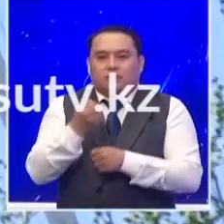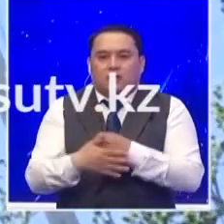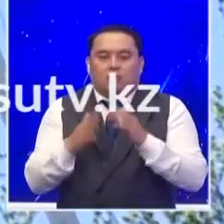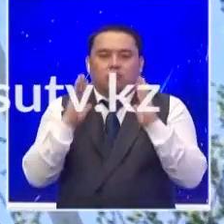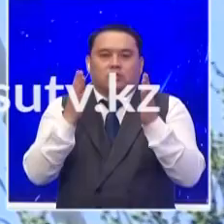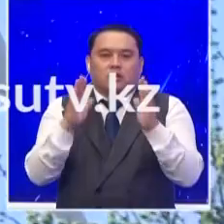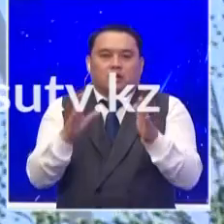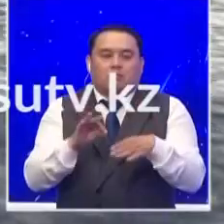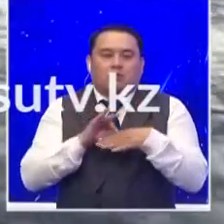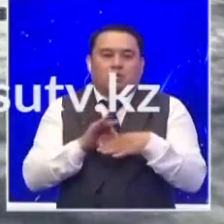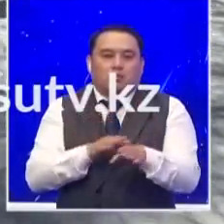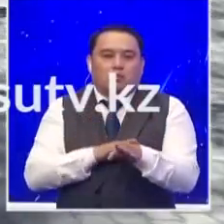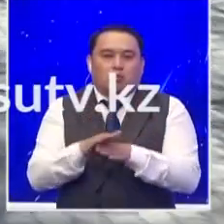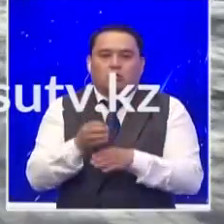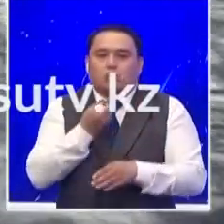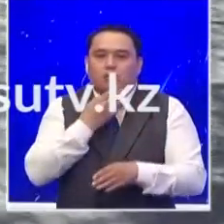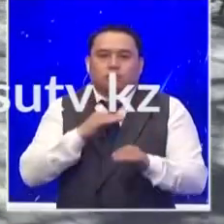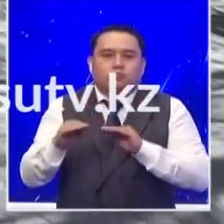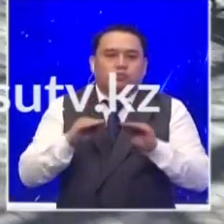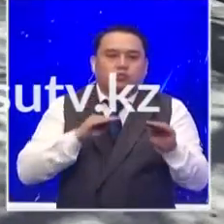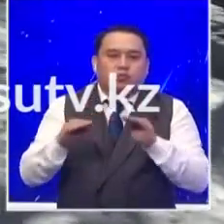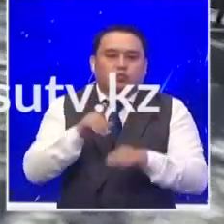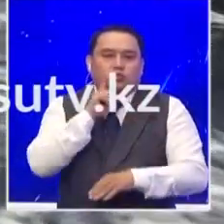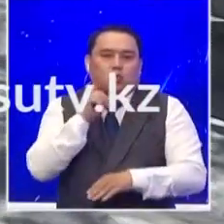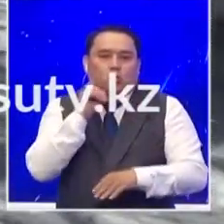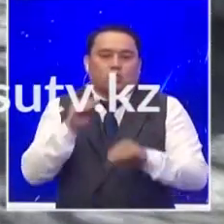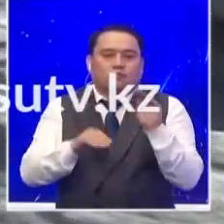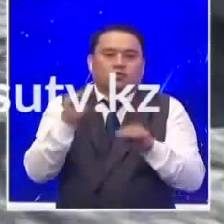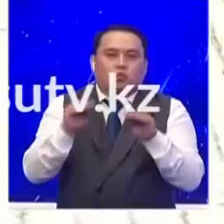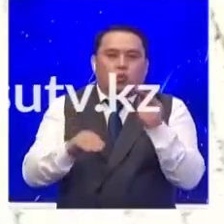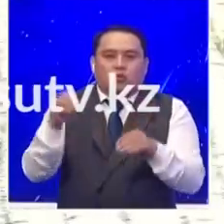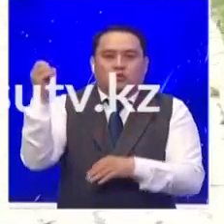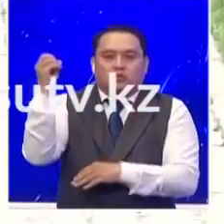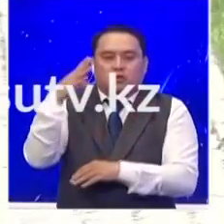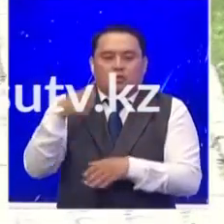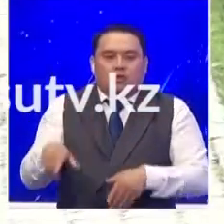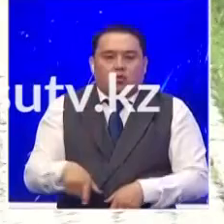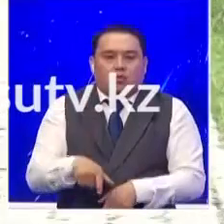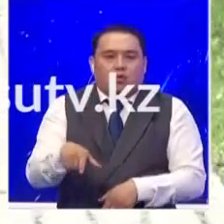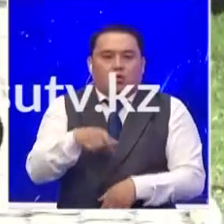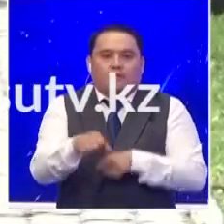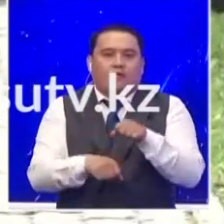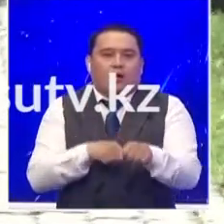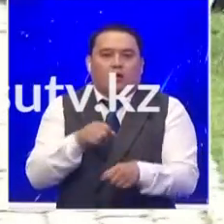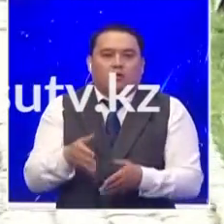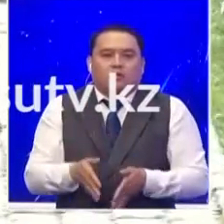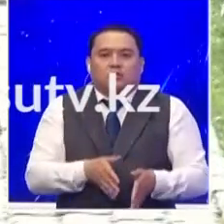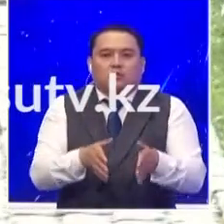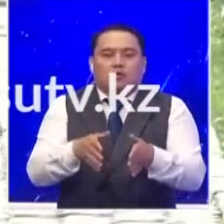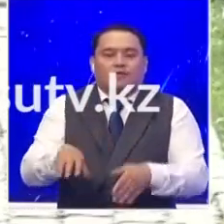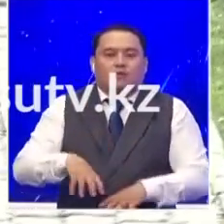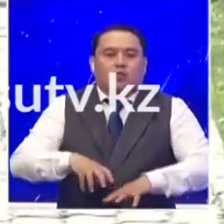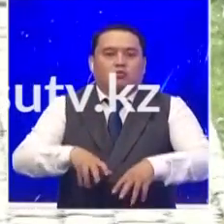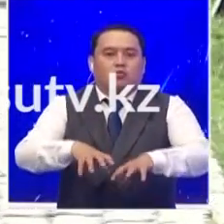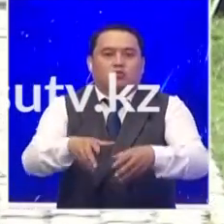парка. Здесь провели полное благоустройство территории. Декоративные элементы освещения, пешеходные дорожки, выложенные брусчаткой,